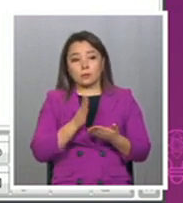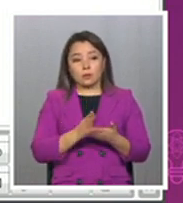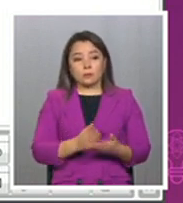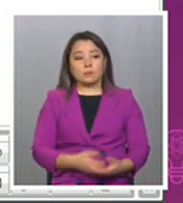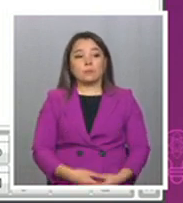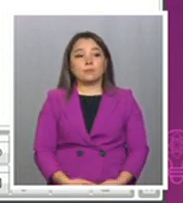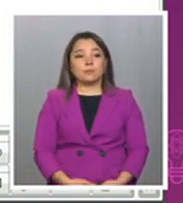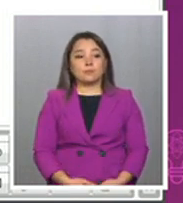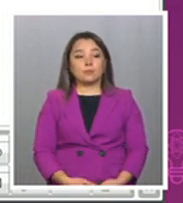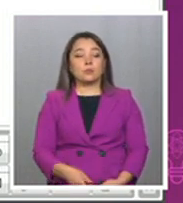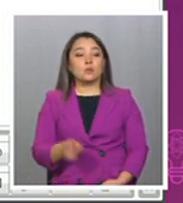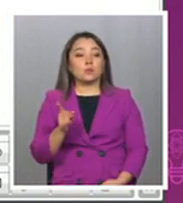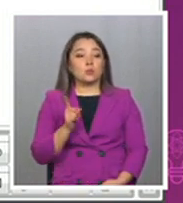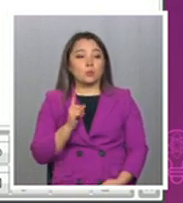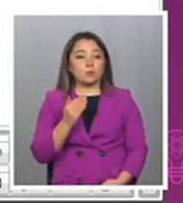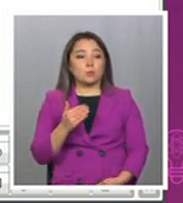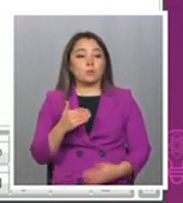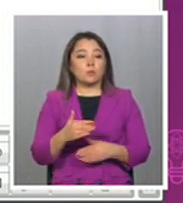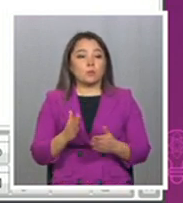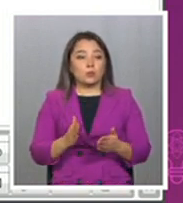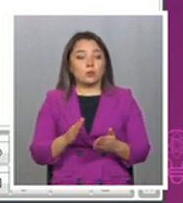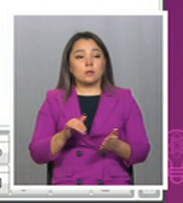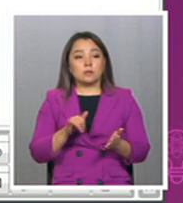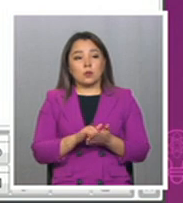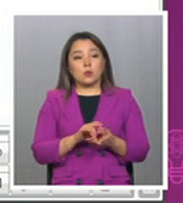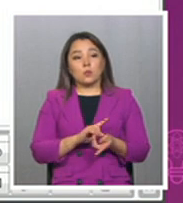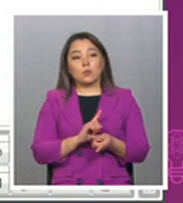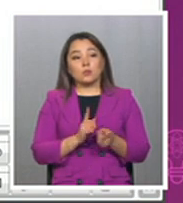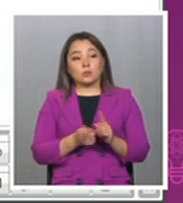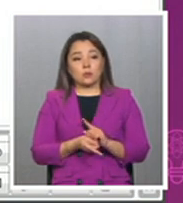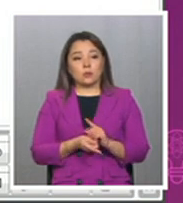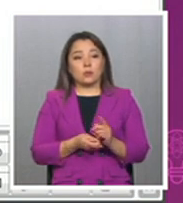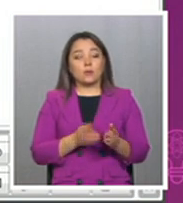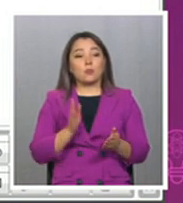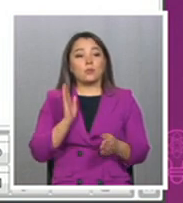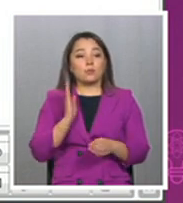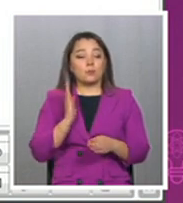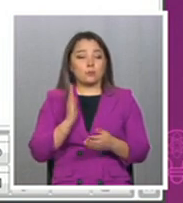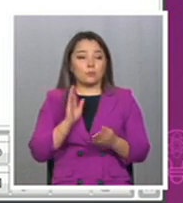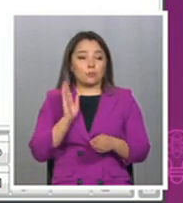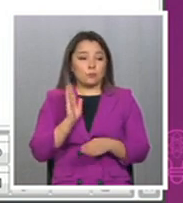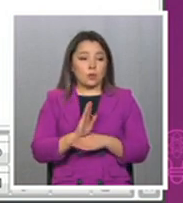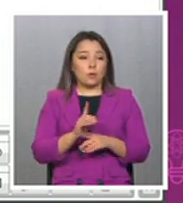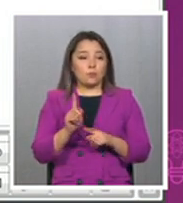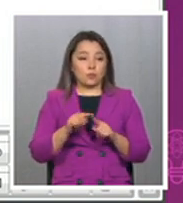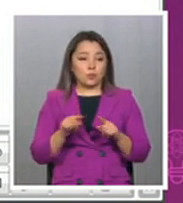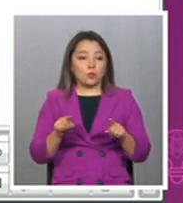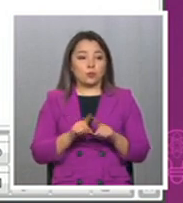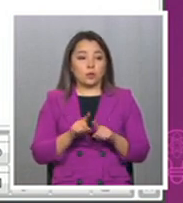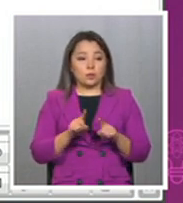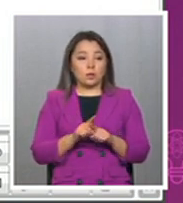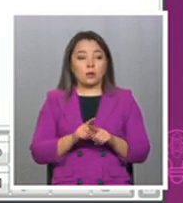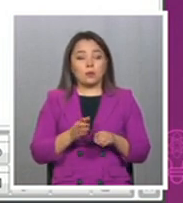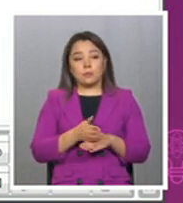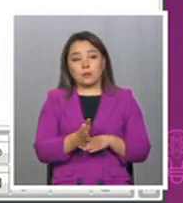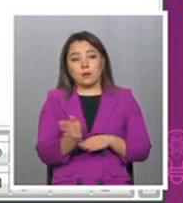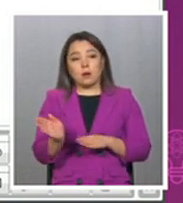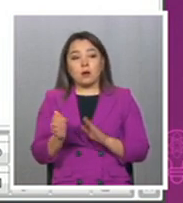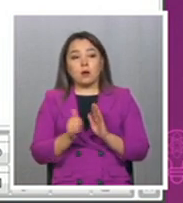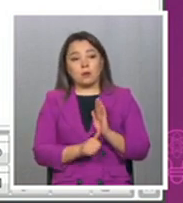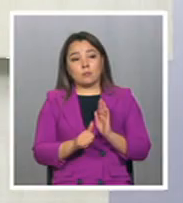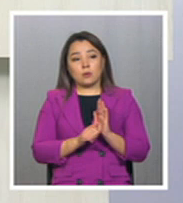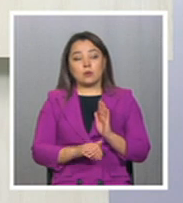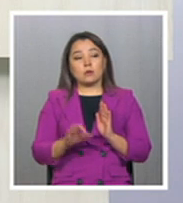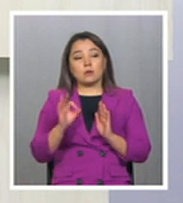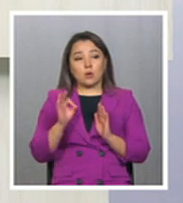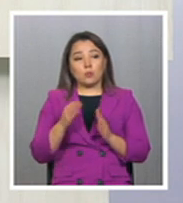Келесі күту блогынан гироскопиялық датчик өзгерту бұрыш командасын орындау арқылы оның 60 градусқа бұрылуын қамтамасыз